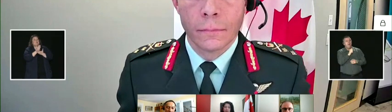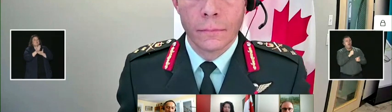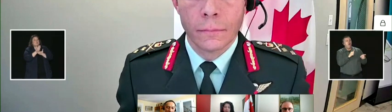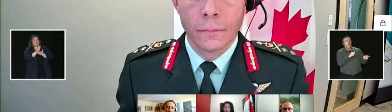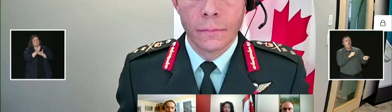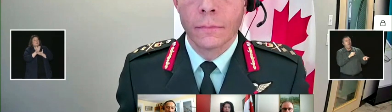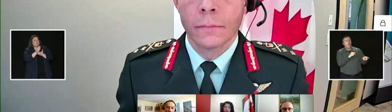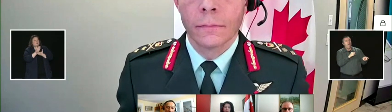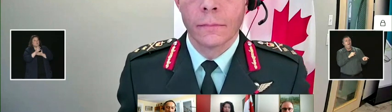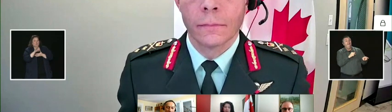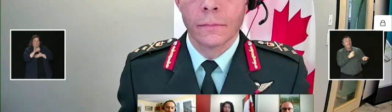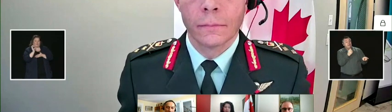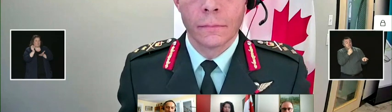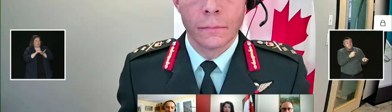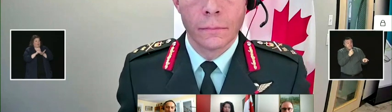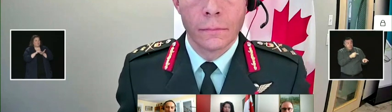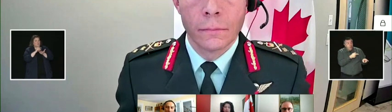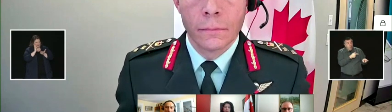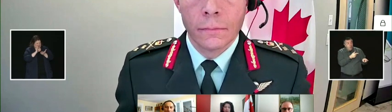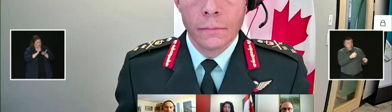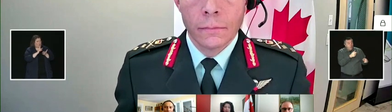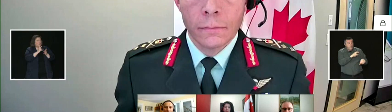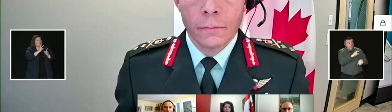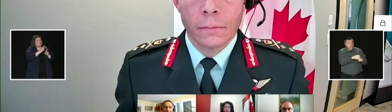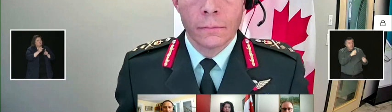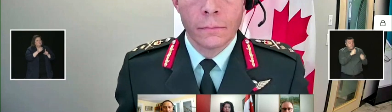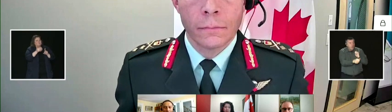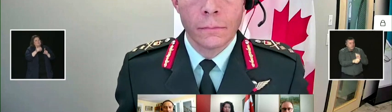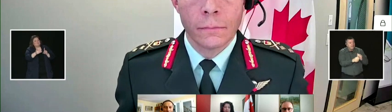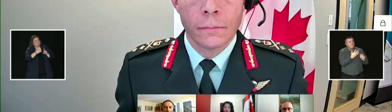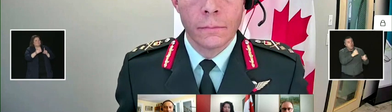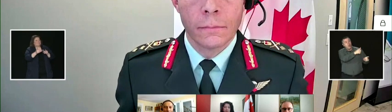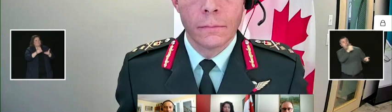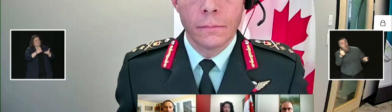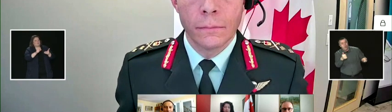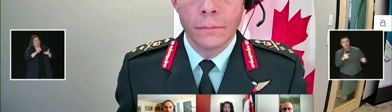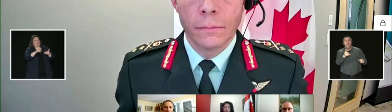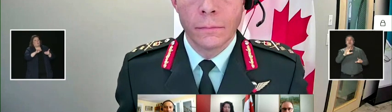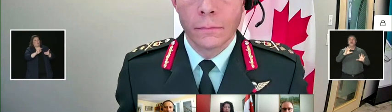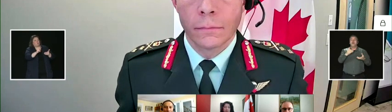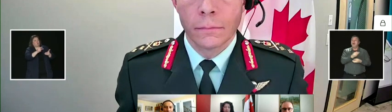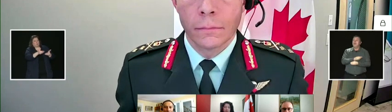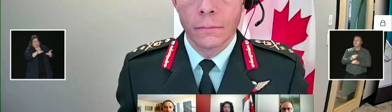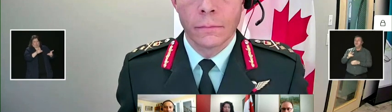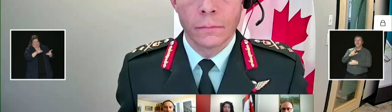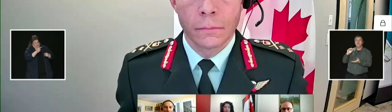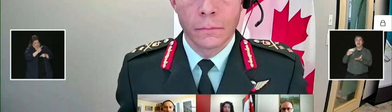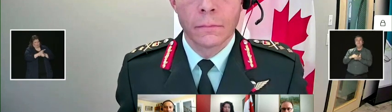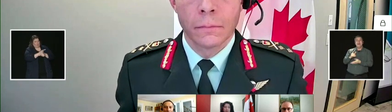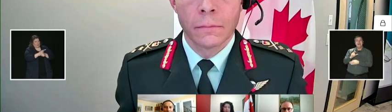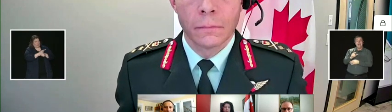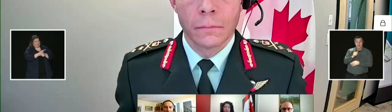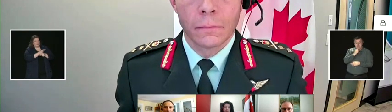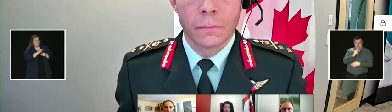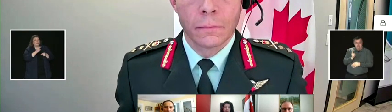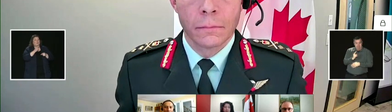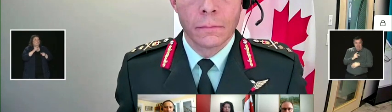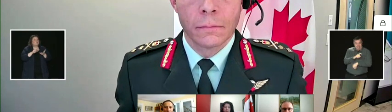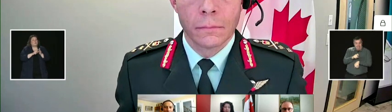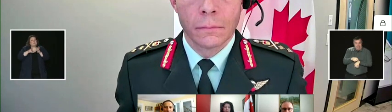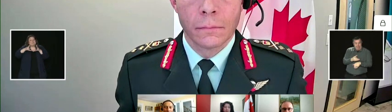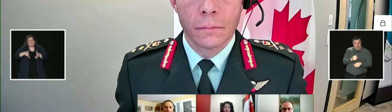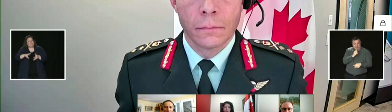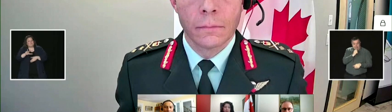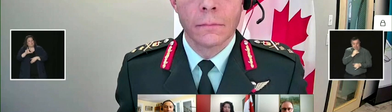pas celui qui va expirer trop vite? Vous les distribuez comment, les 300 000 là, qui